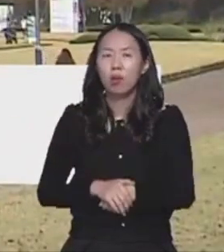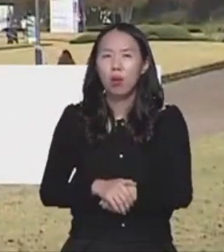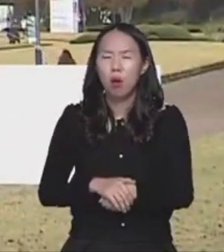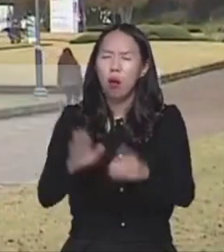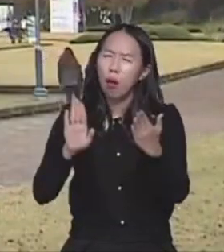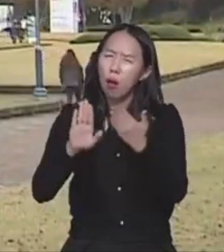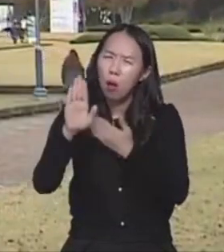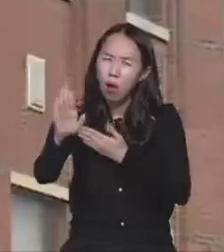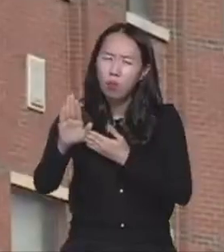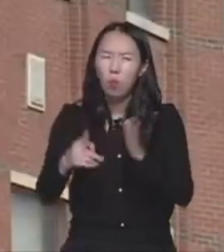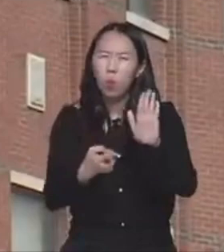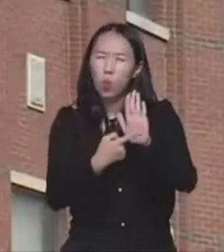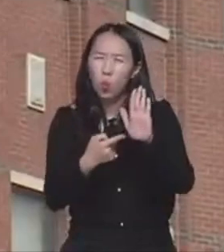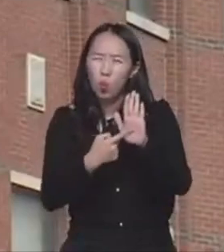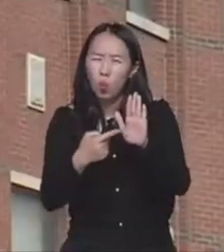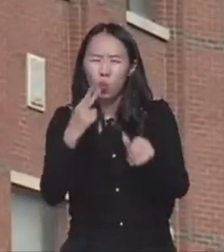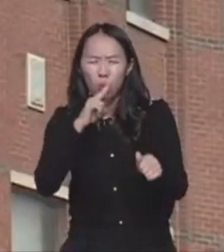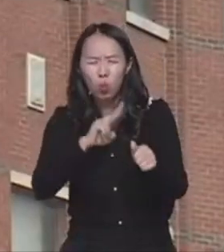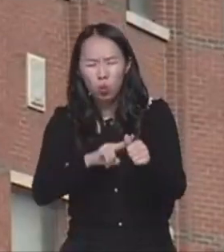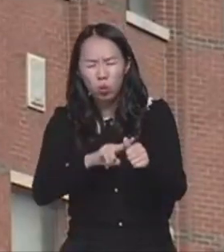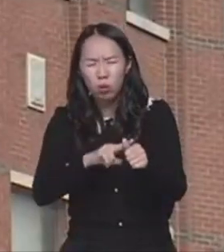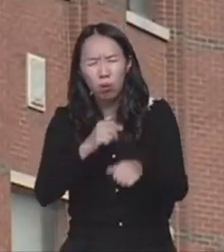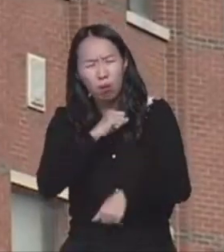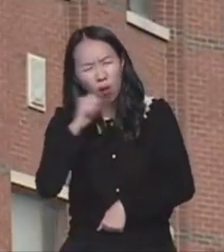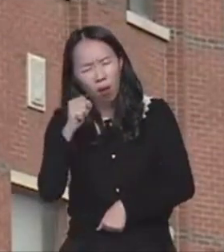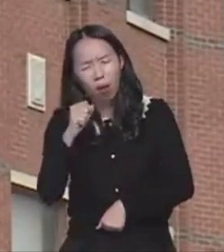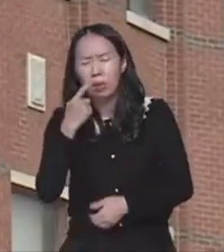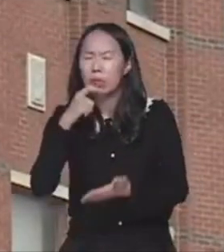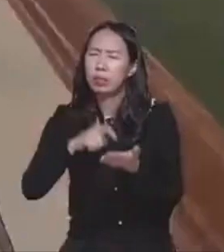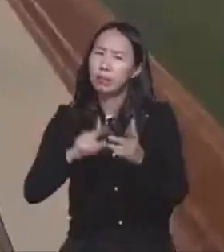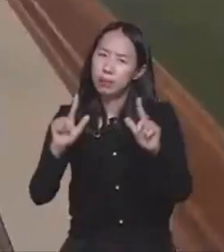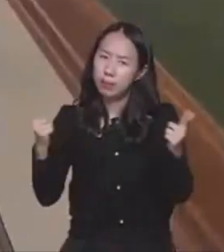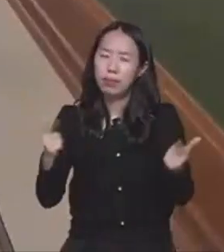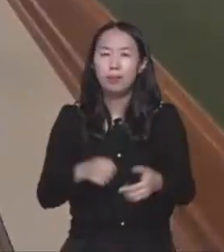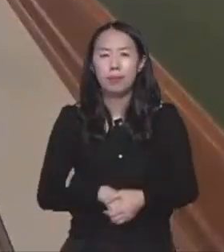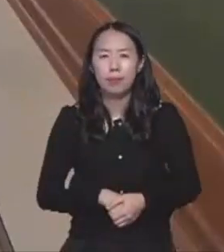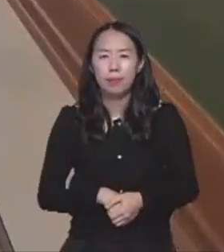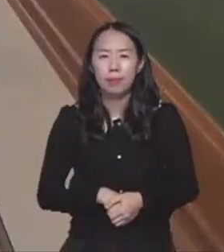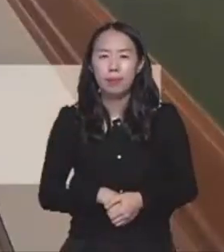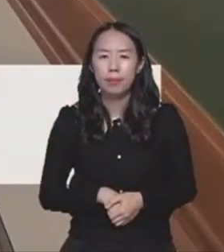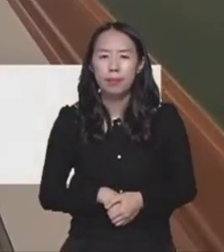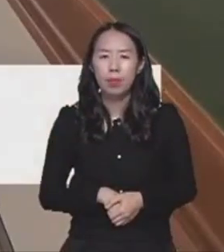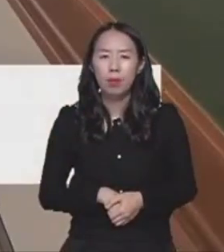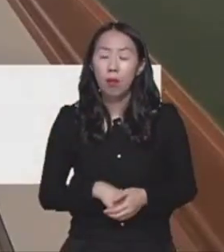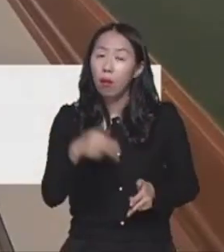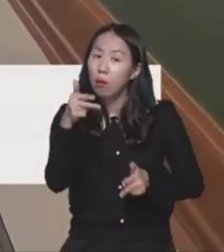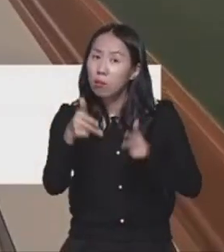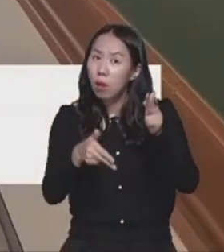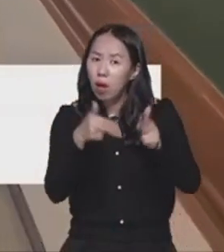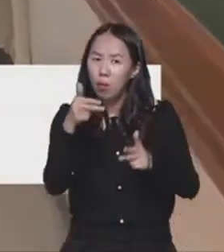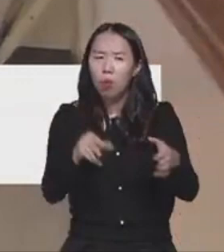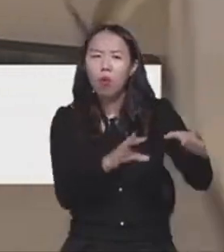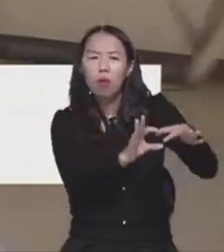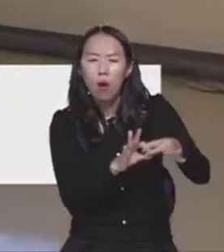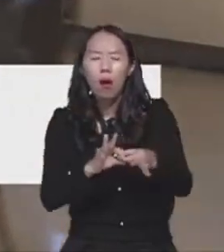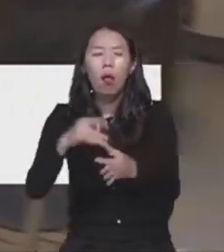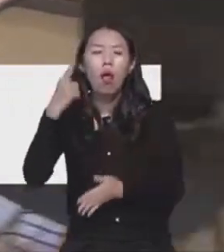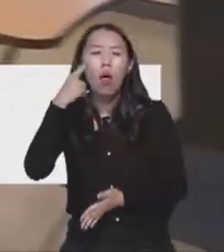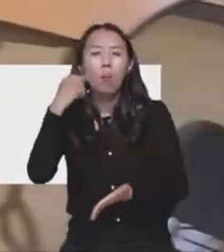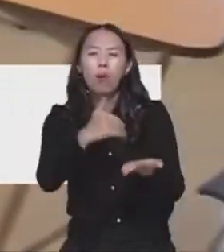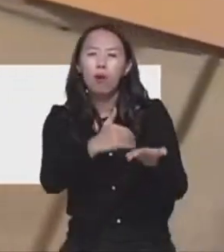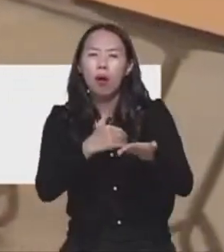전남대이클래스 역시 녹녹지 않을 것이란 관측입니다 산업 체하고 뭔가 매칭을 해서 뭘 해보라고